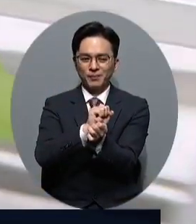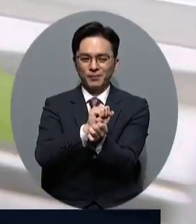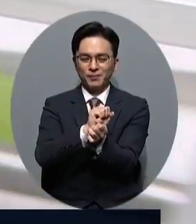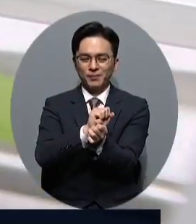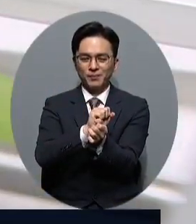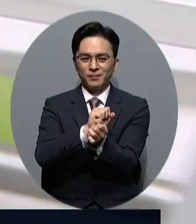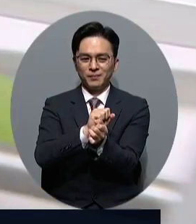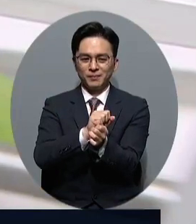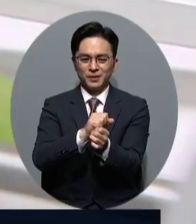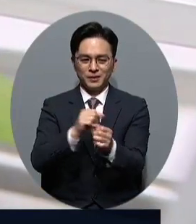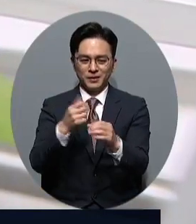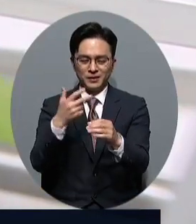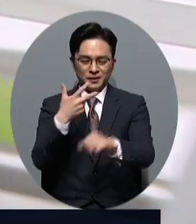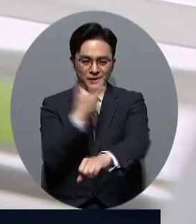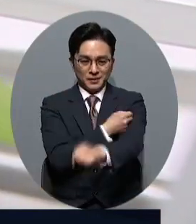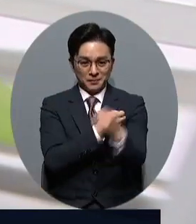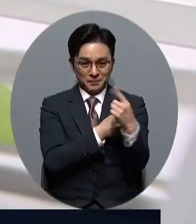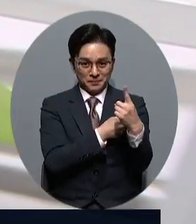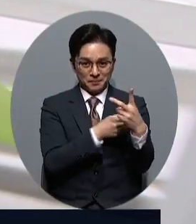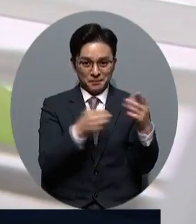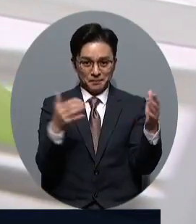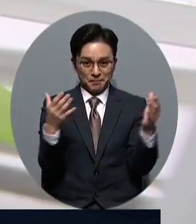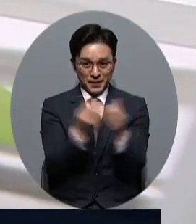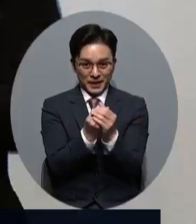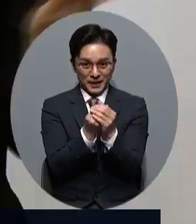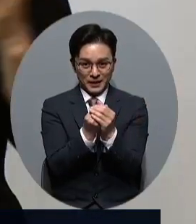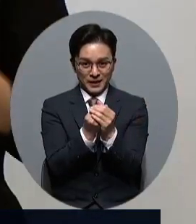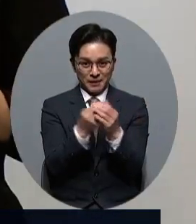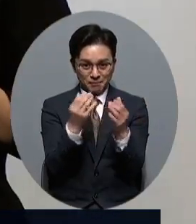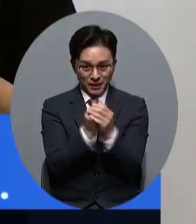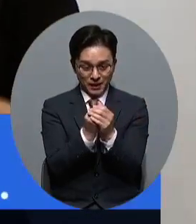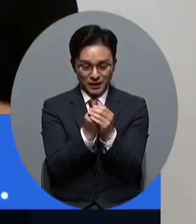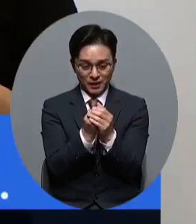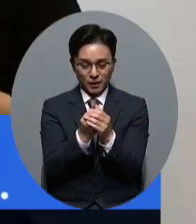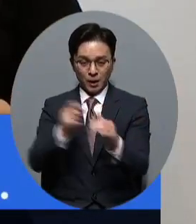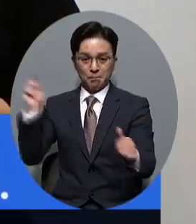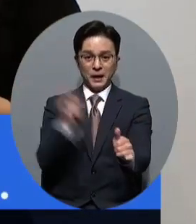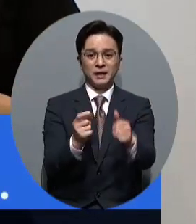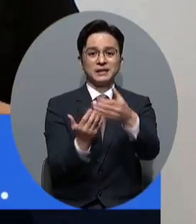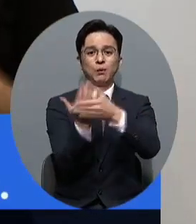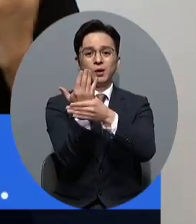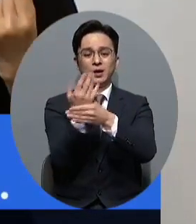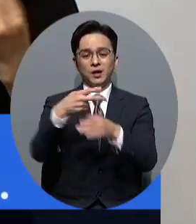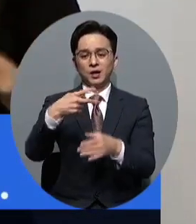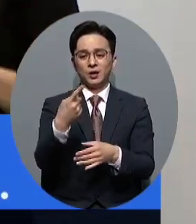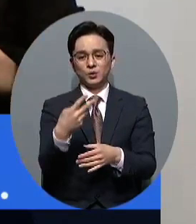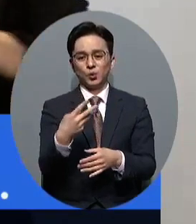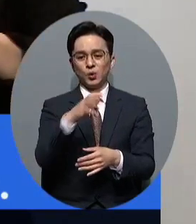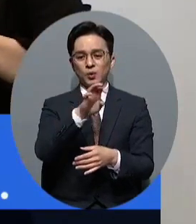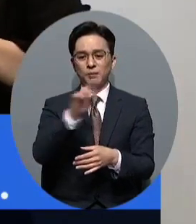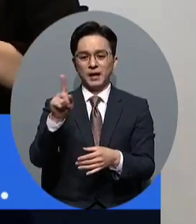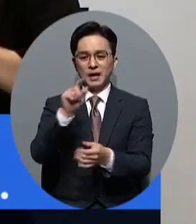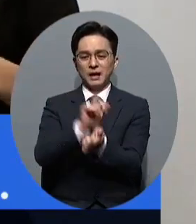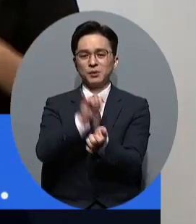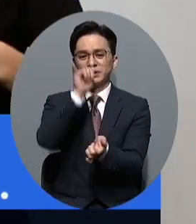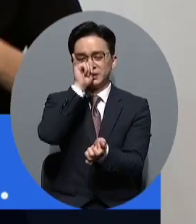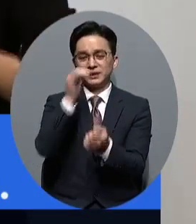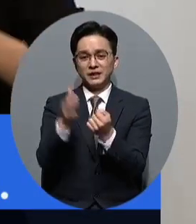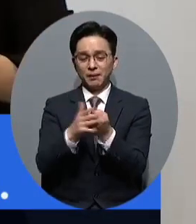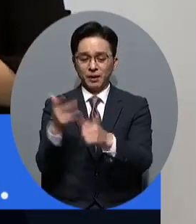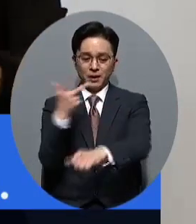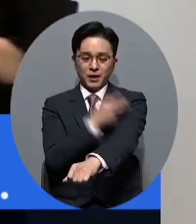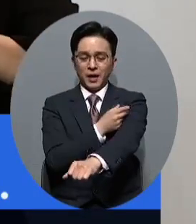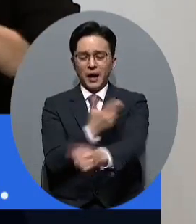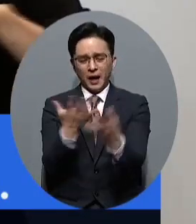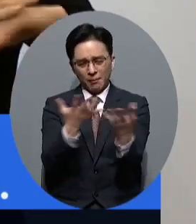의견에 대해선 신중한 입장을 보였습니다. 고령층에 대한 추가 접종은 현재 정해진 일정대로 추진을 할 계획이고